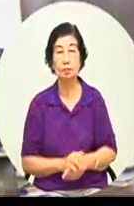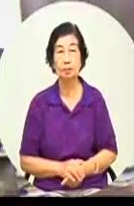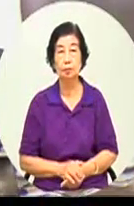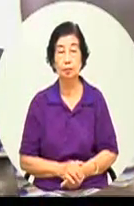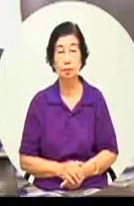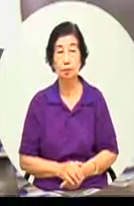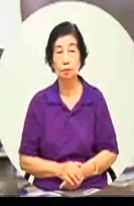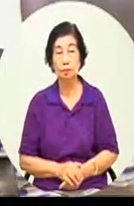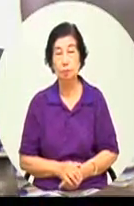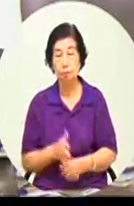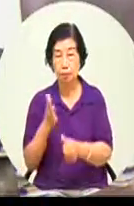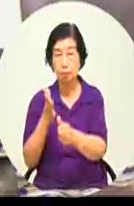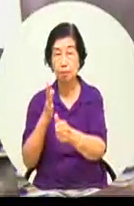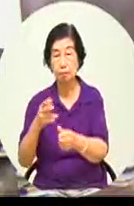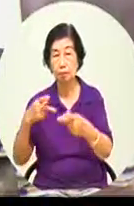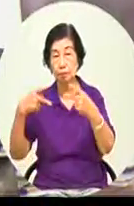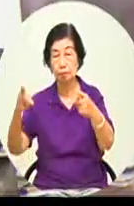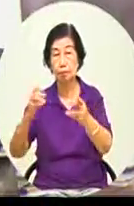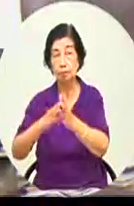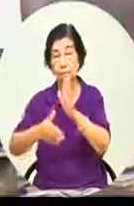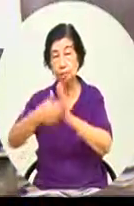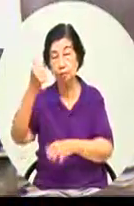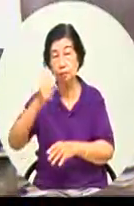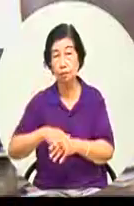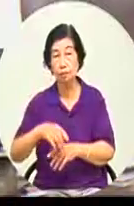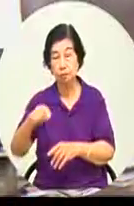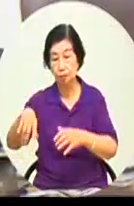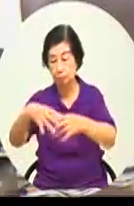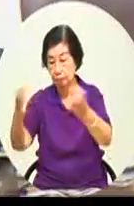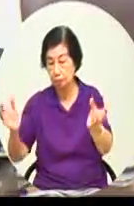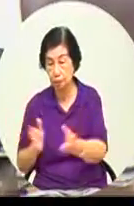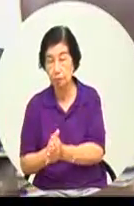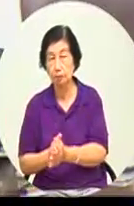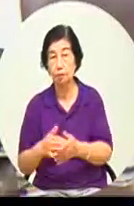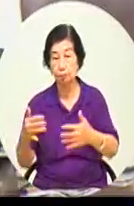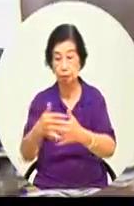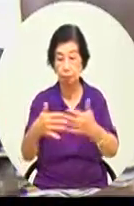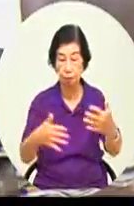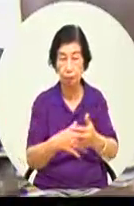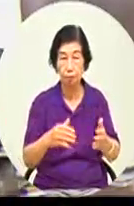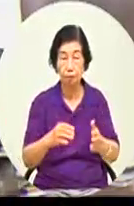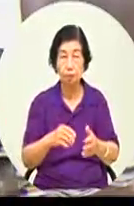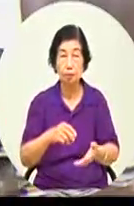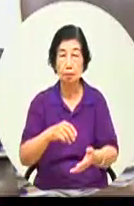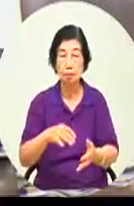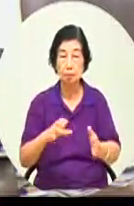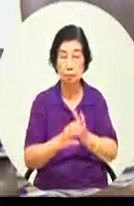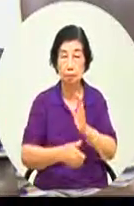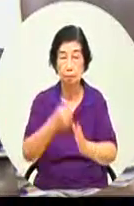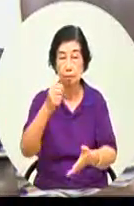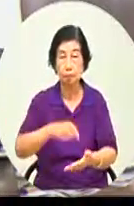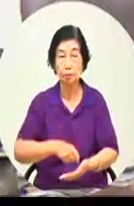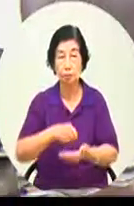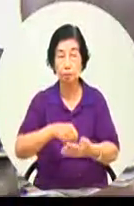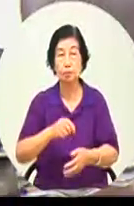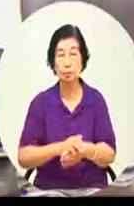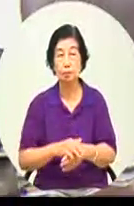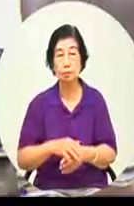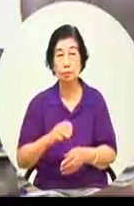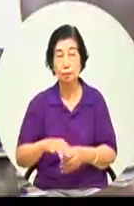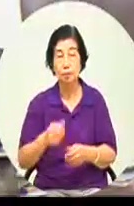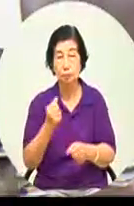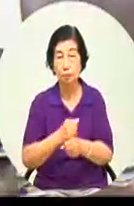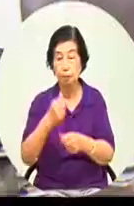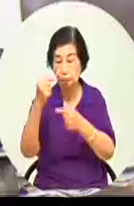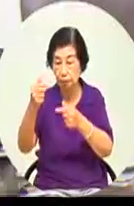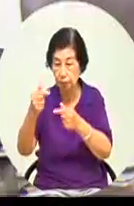运局局长，针对这一块，包括咱导到咱的交通局定有提到哈，你们需要有一个完整性的评估。那我想